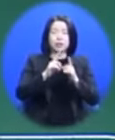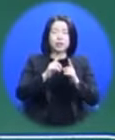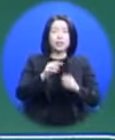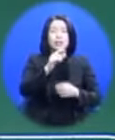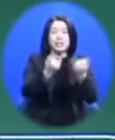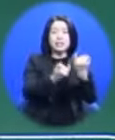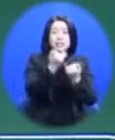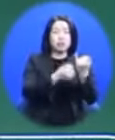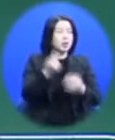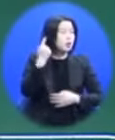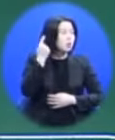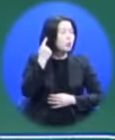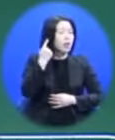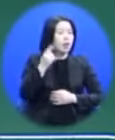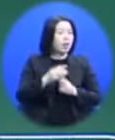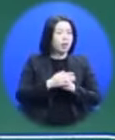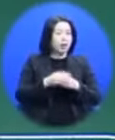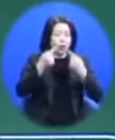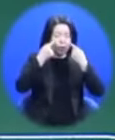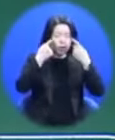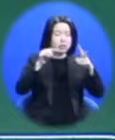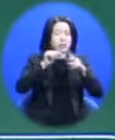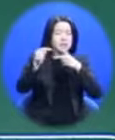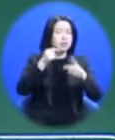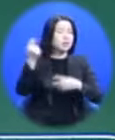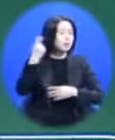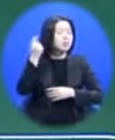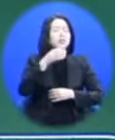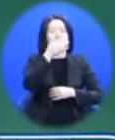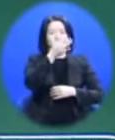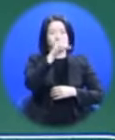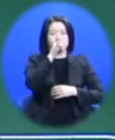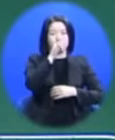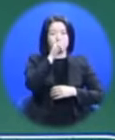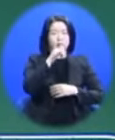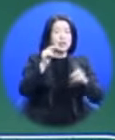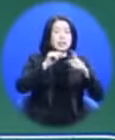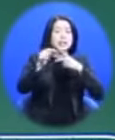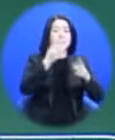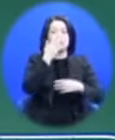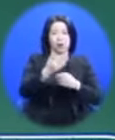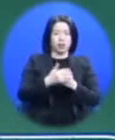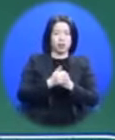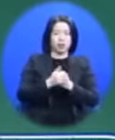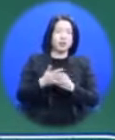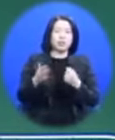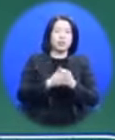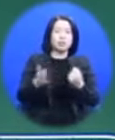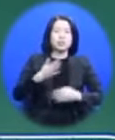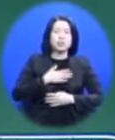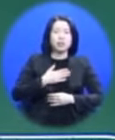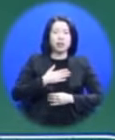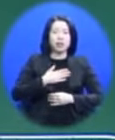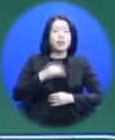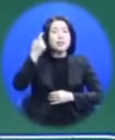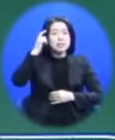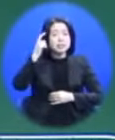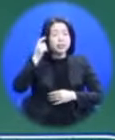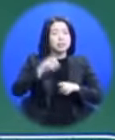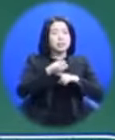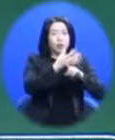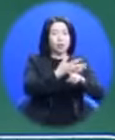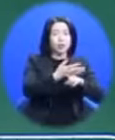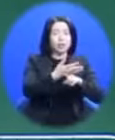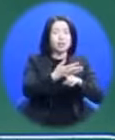자매 귀에 들리기 시작하더라는 겁니다. 이해되기 시작하더래요. 그래서 제가 전한 그 복음을 이